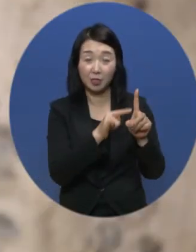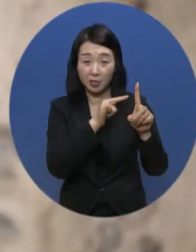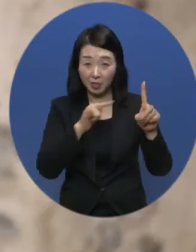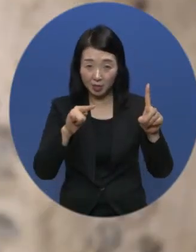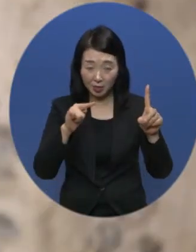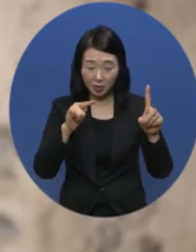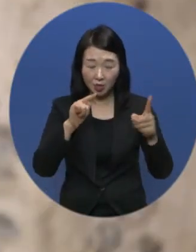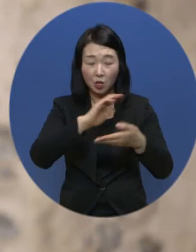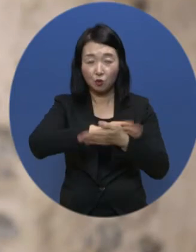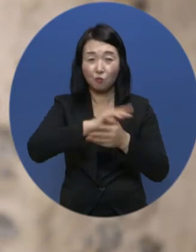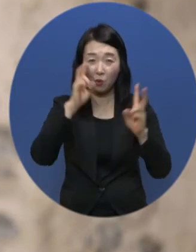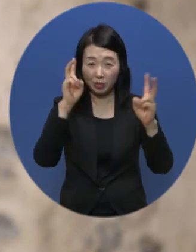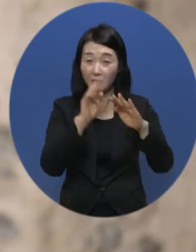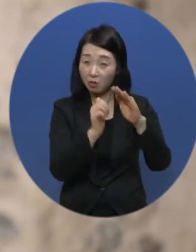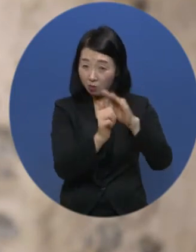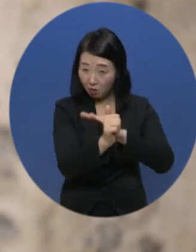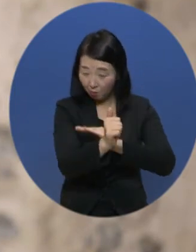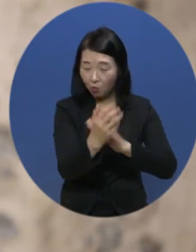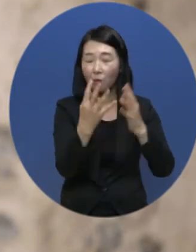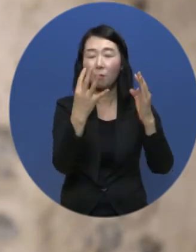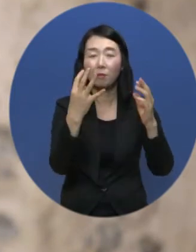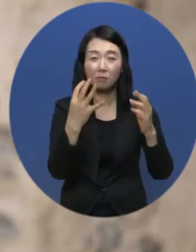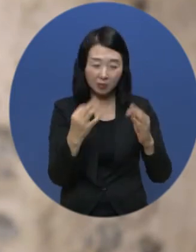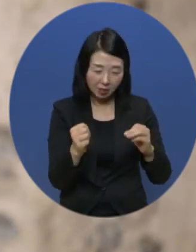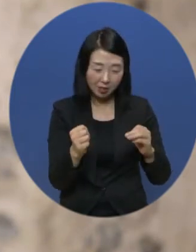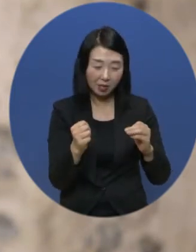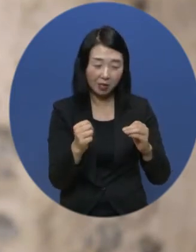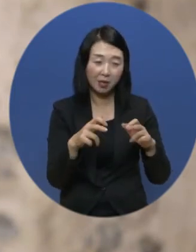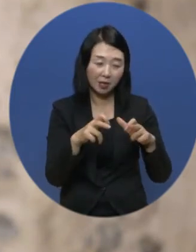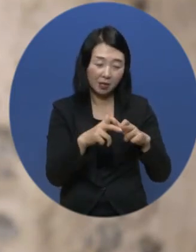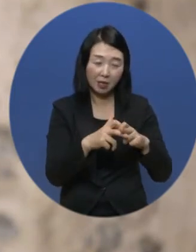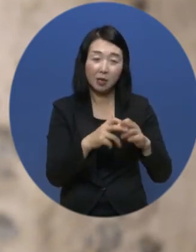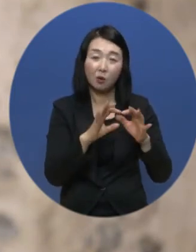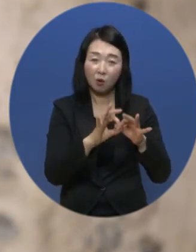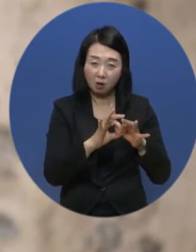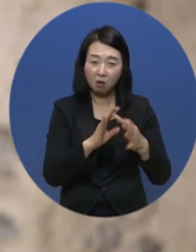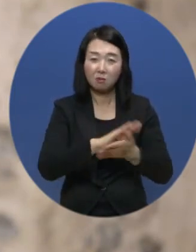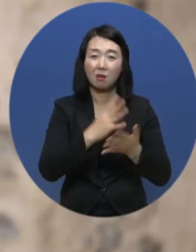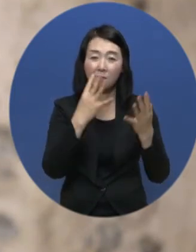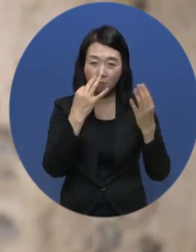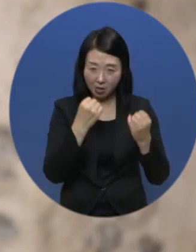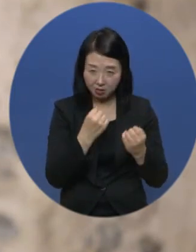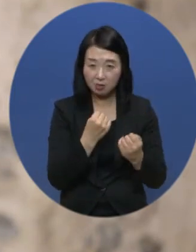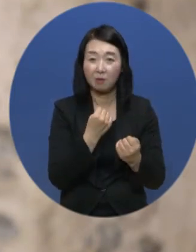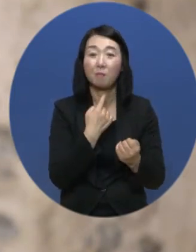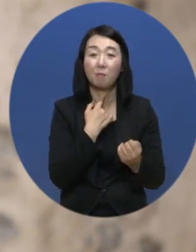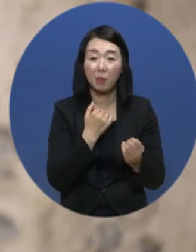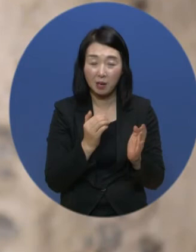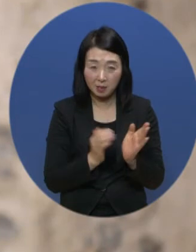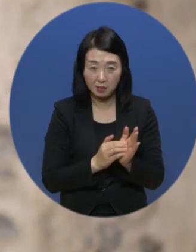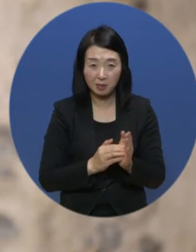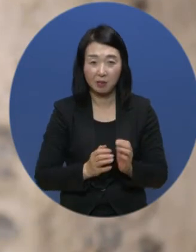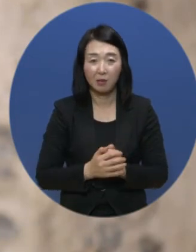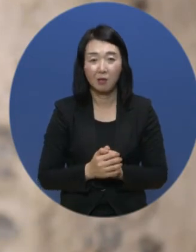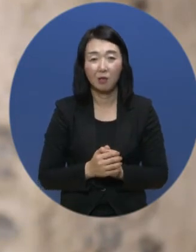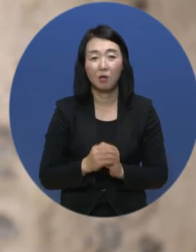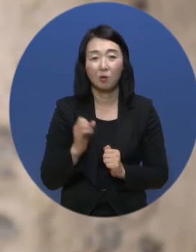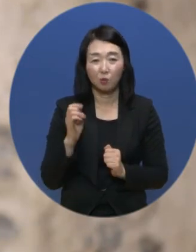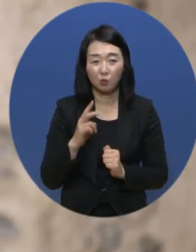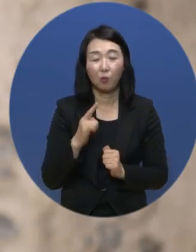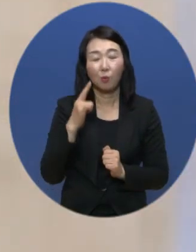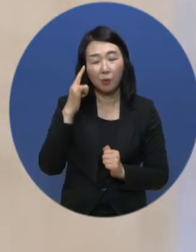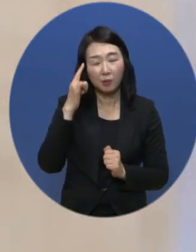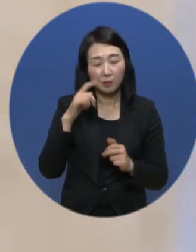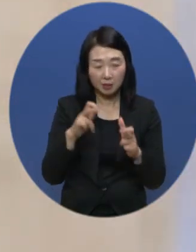대표로서 많은 장애 관련 책들을 낼 것이며 장애 인식 개선 강사로서 강연 활동을 계속 이어나갈